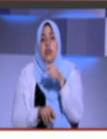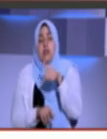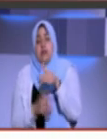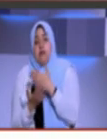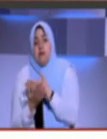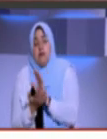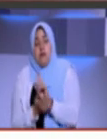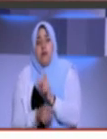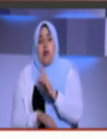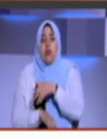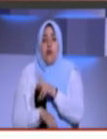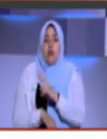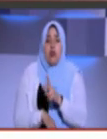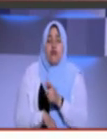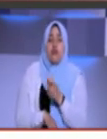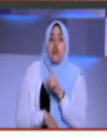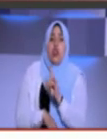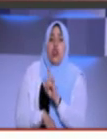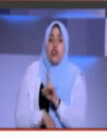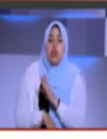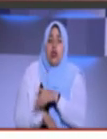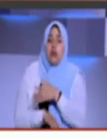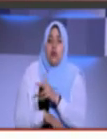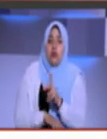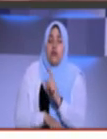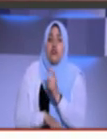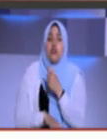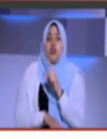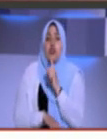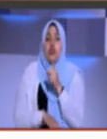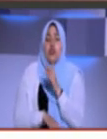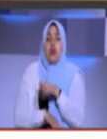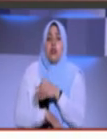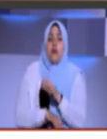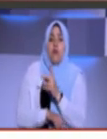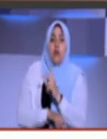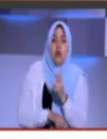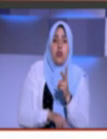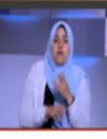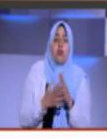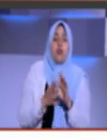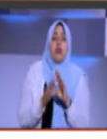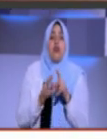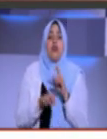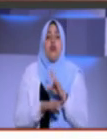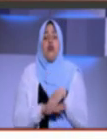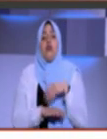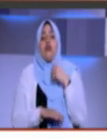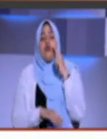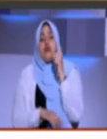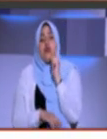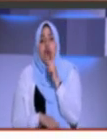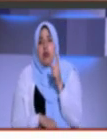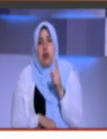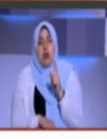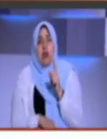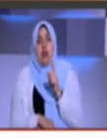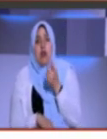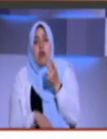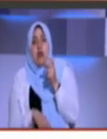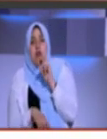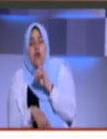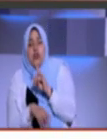ولا كمان end of July. السيناريو الثالث اللي بيقول لك اكتوبر نوفمبر، ده بقى يعني ده اللي